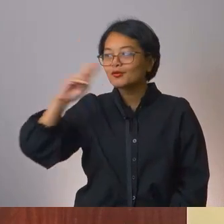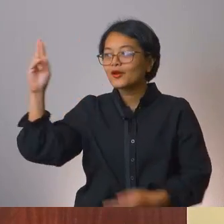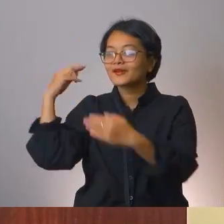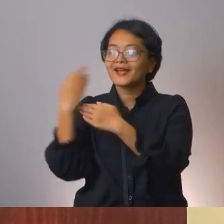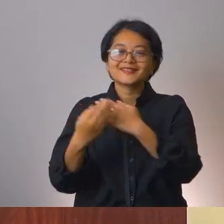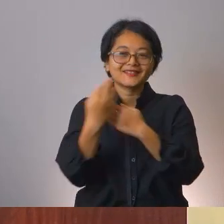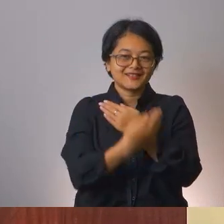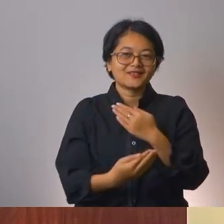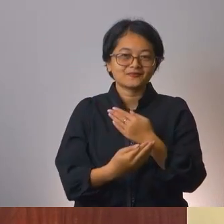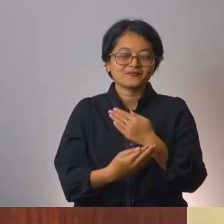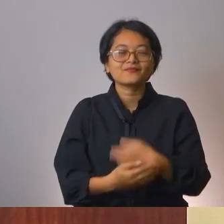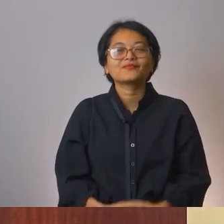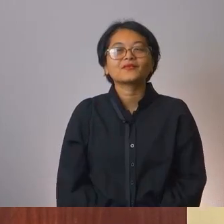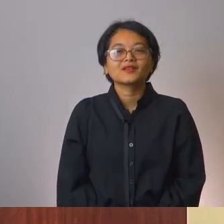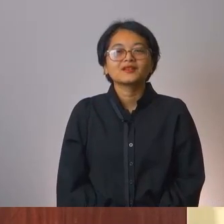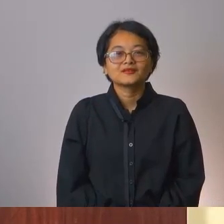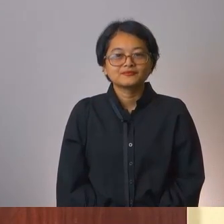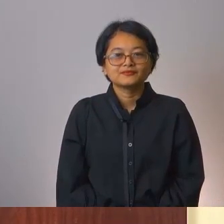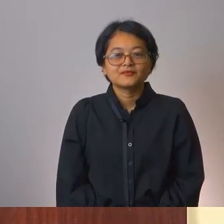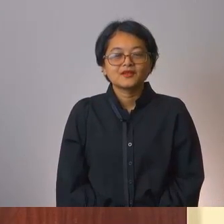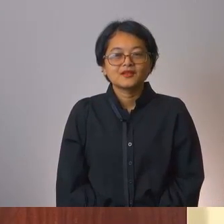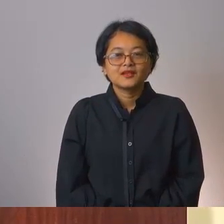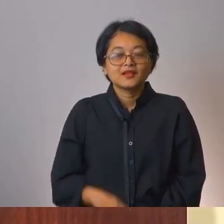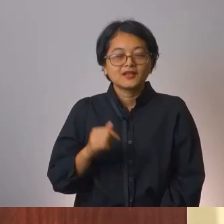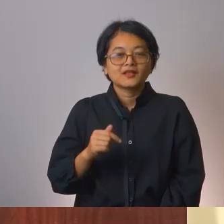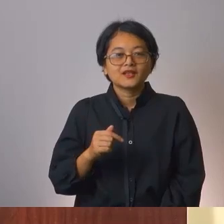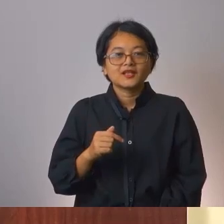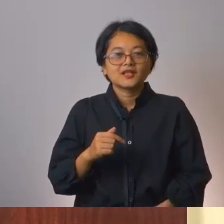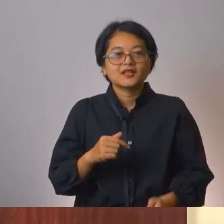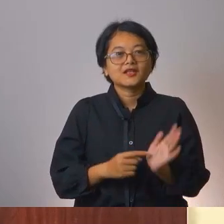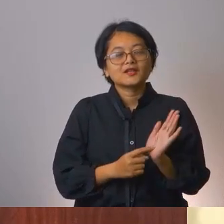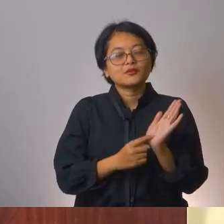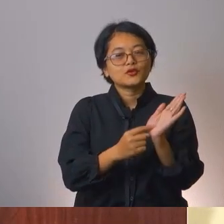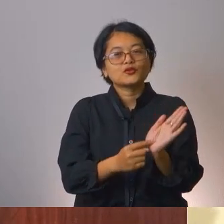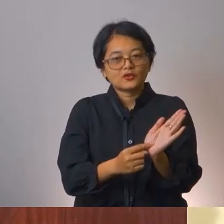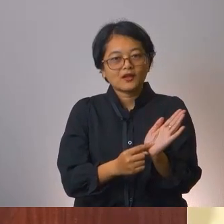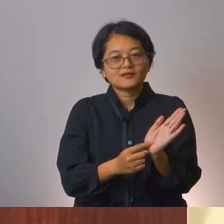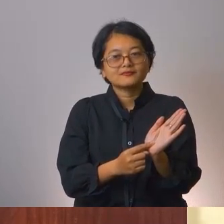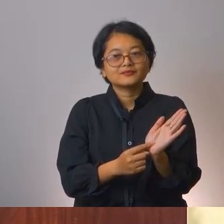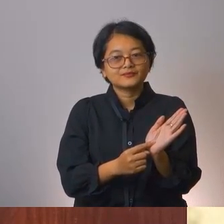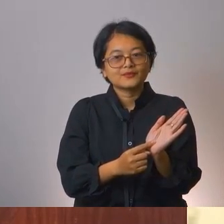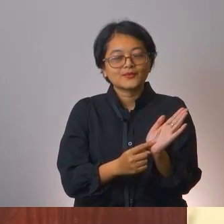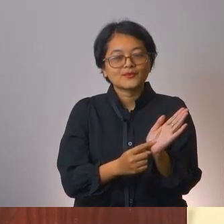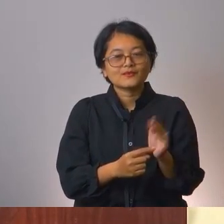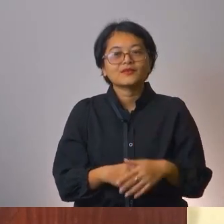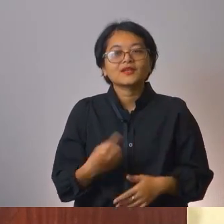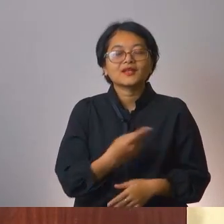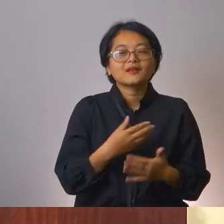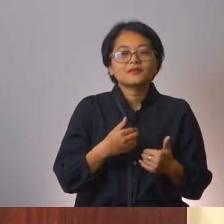tindakan Yesus membasuh kaki para murid ini, saya ajak kita melihat dari dua sisi.